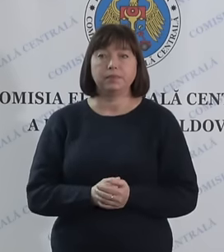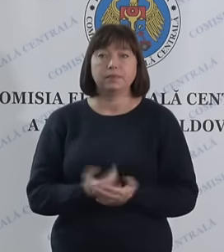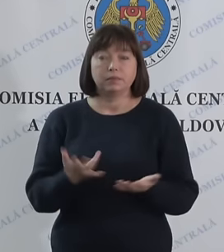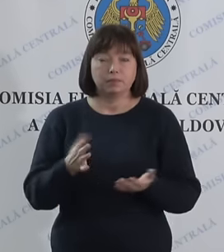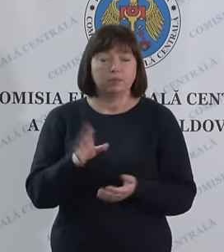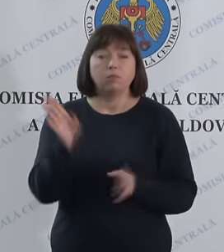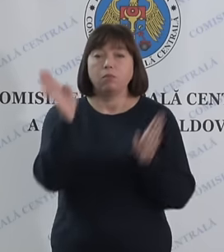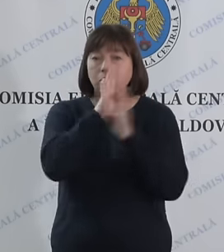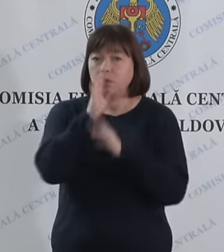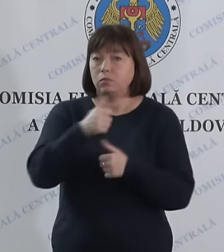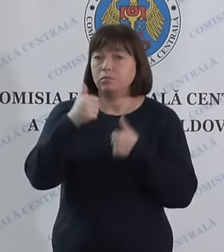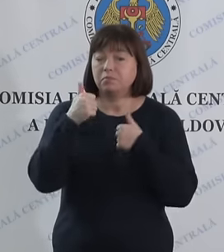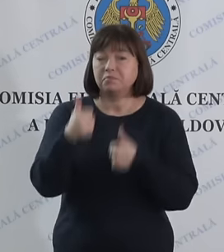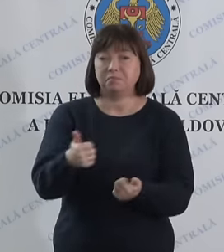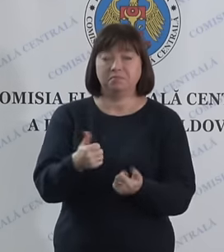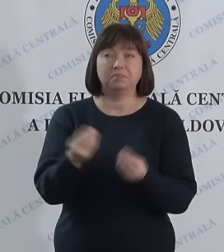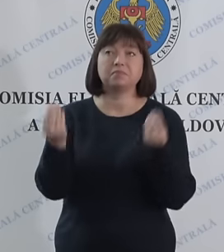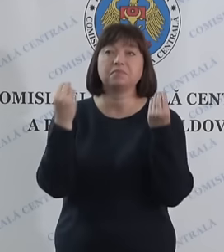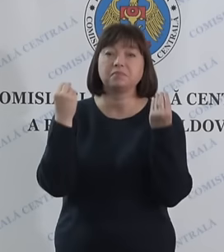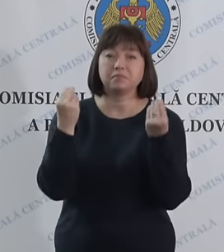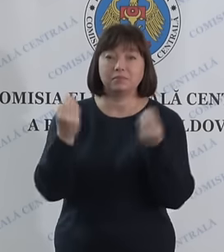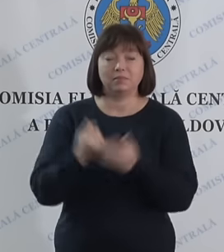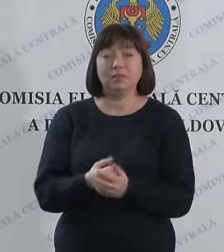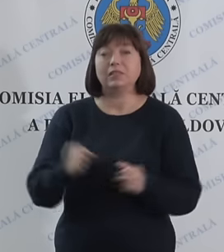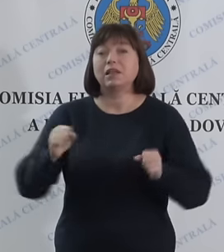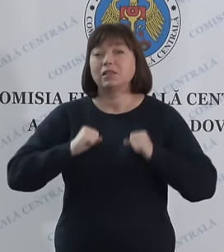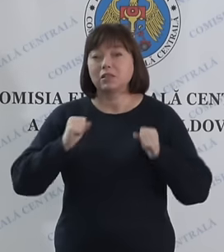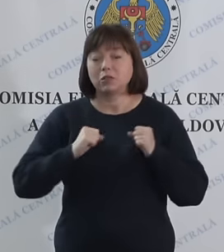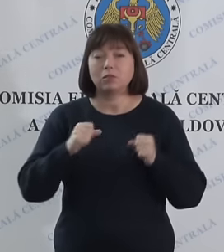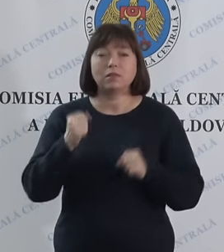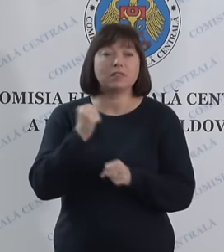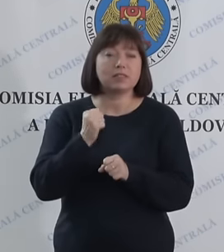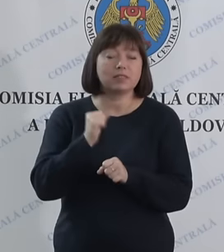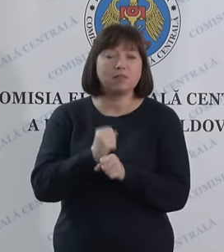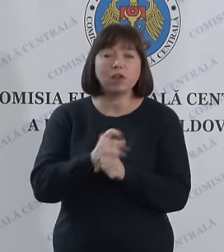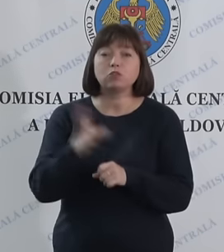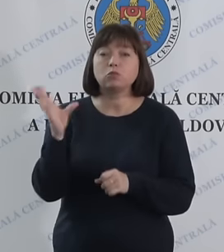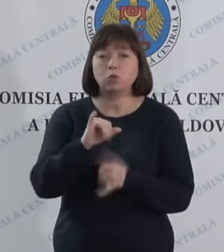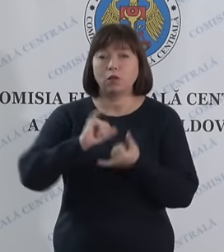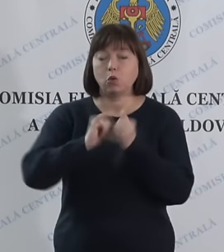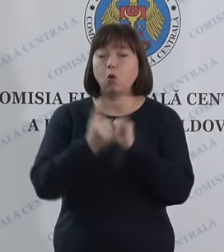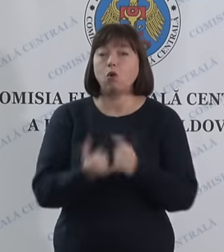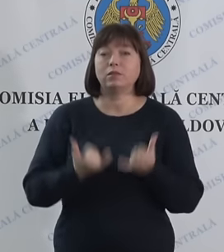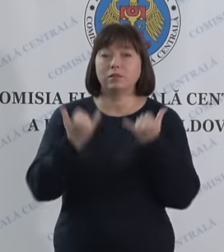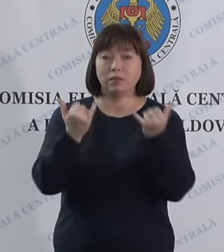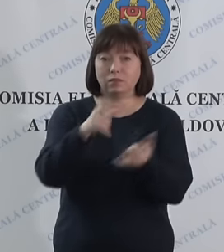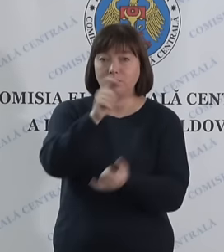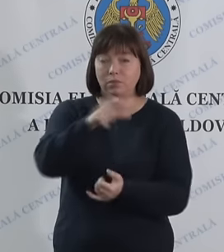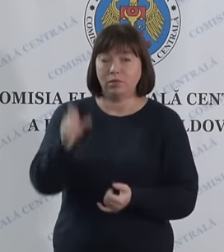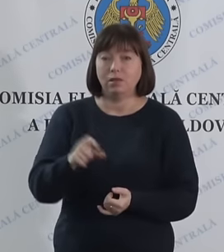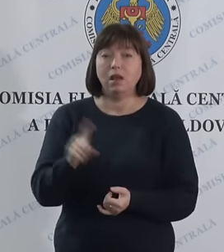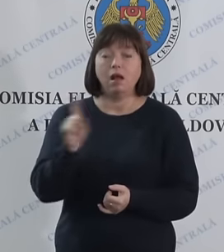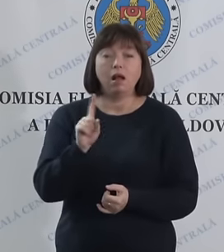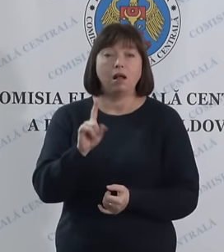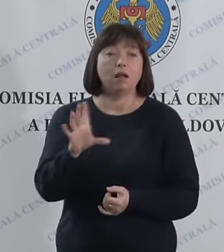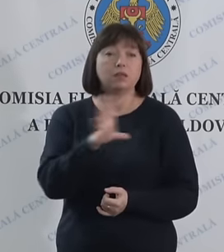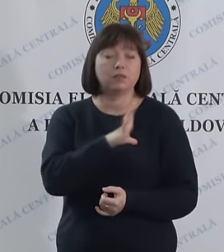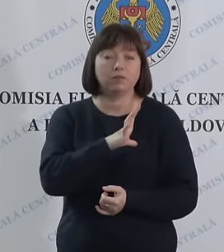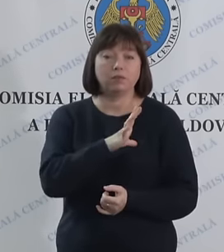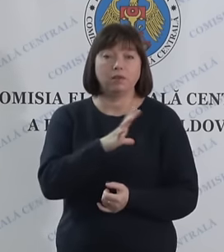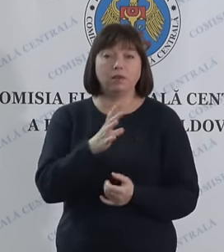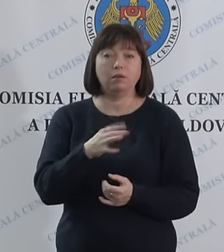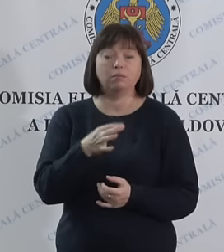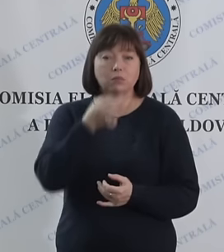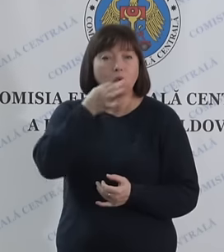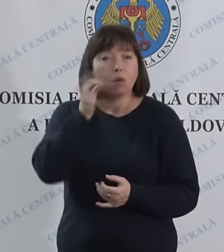Vremea este bună, este frumoasă, ne-am străduit să avem toate condițiile pentru cetățenii noștri, astfel încât să aibă o